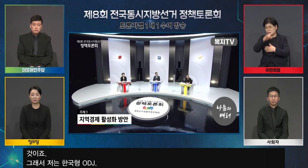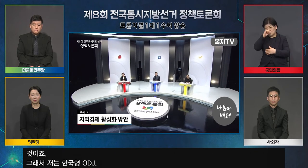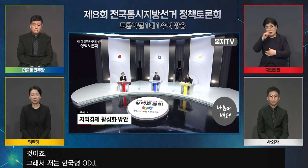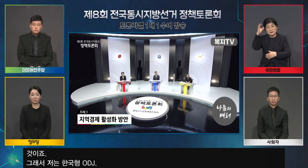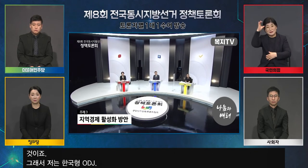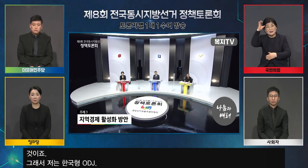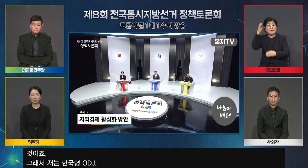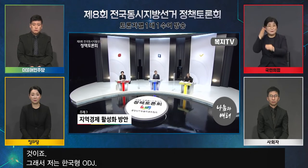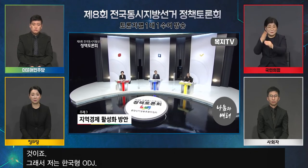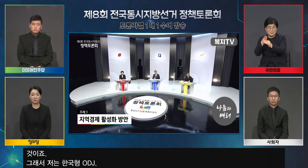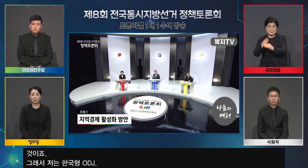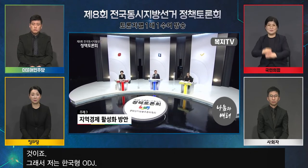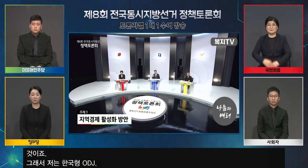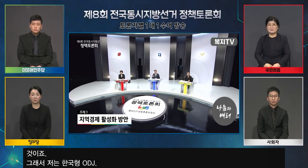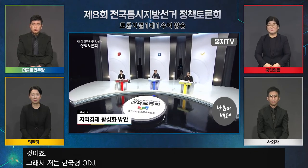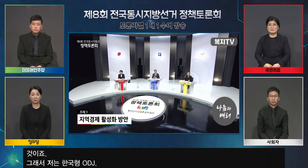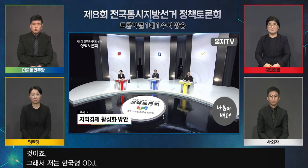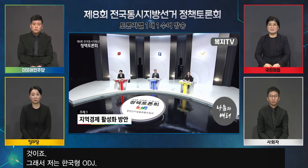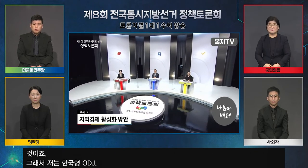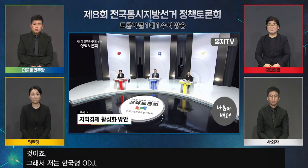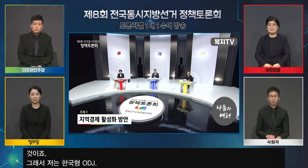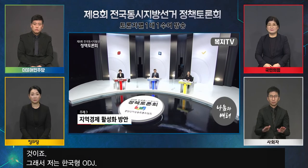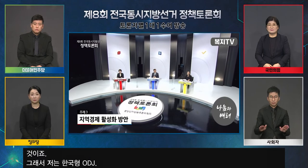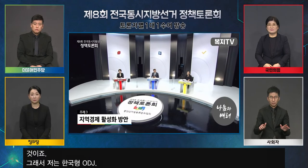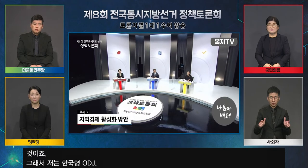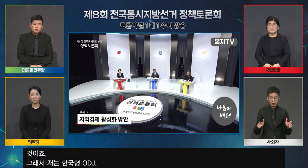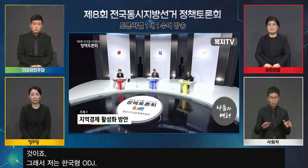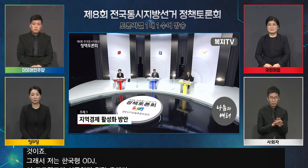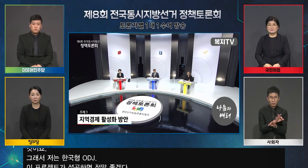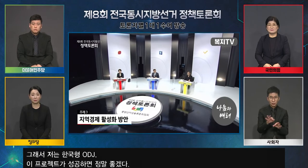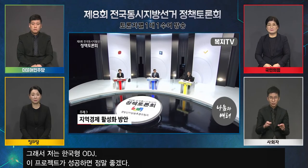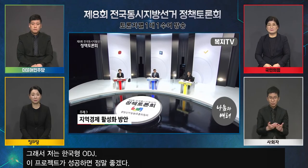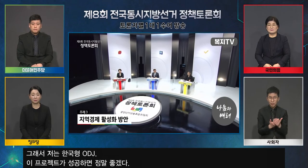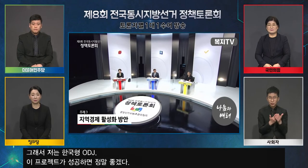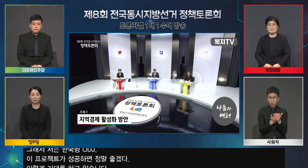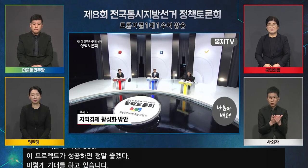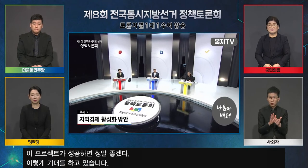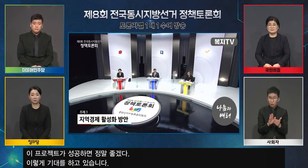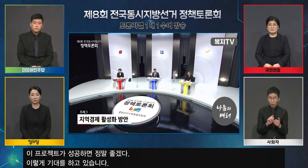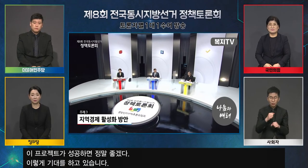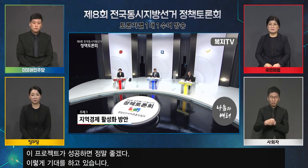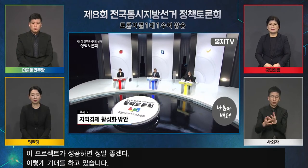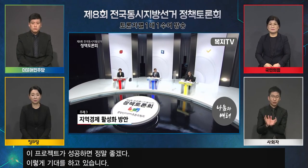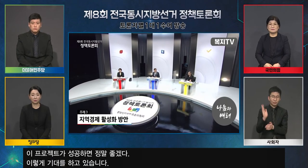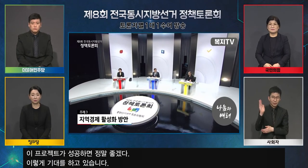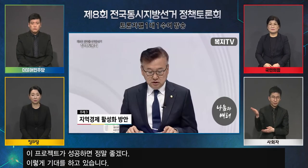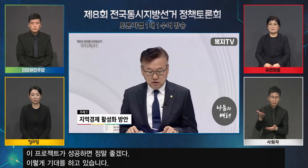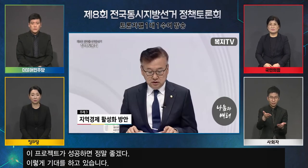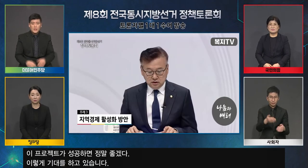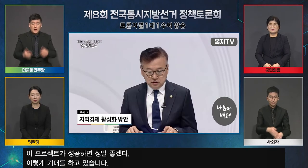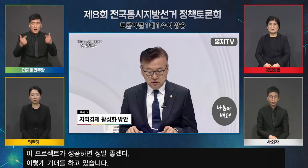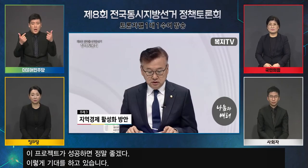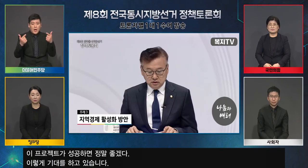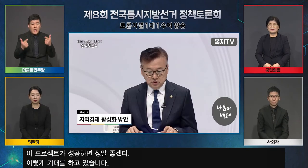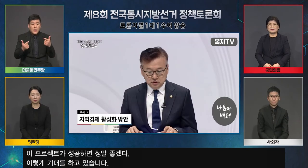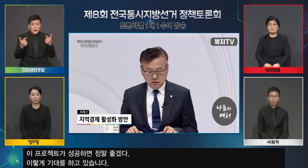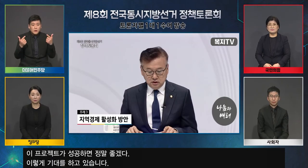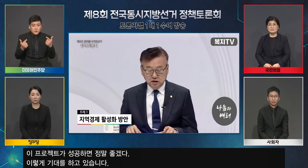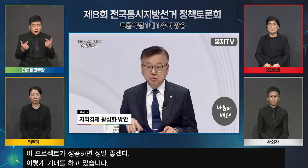이렇게 기대를 하고 있습니다. 네, 지역경제 활성화방안 홍성국 의원 발언하시겠습니다. 항상 어떤